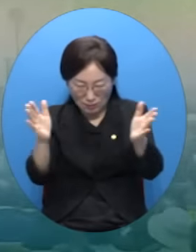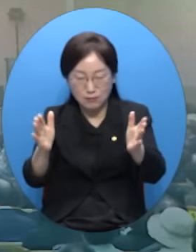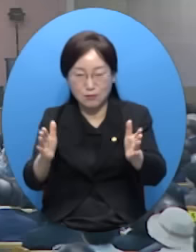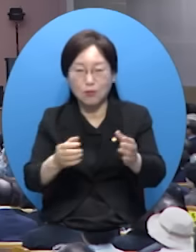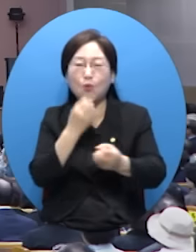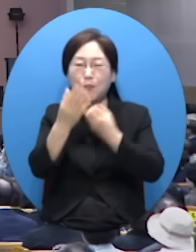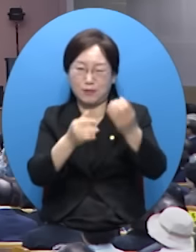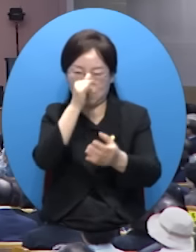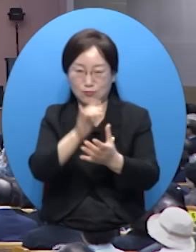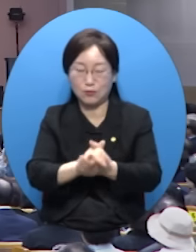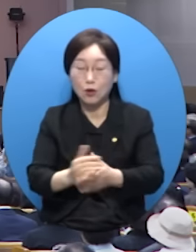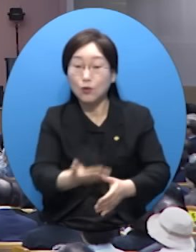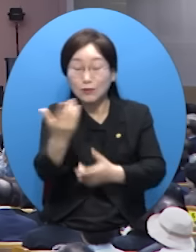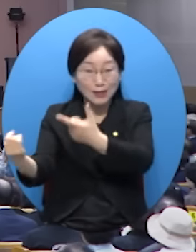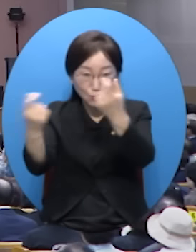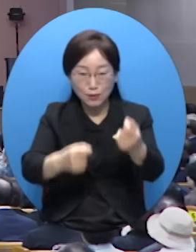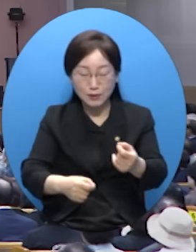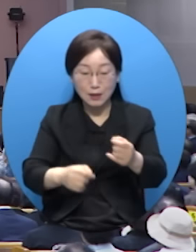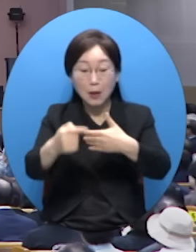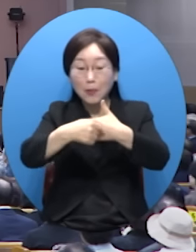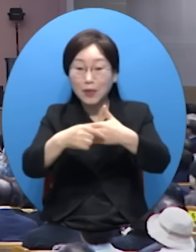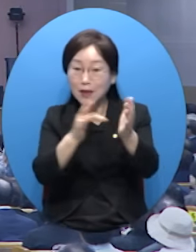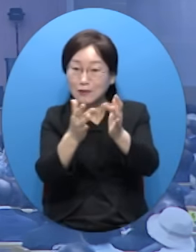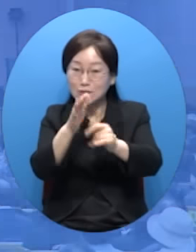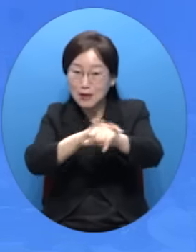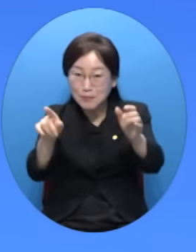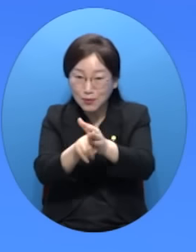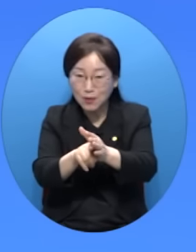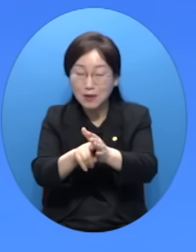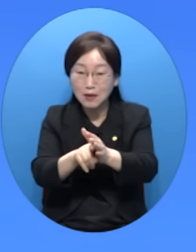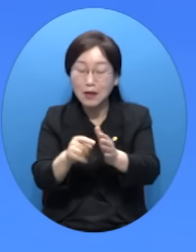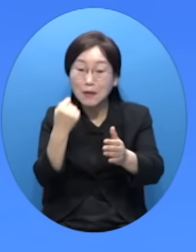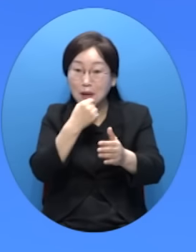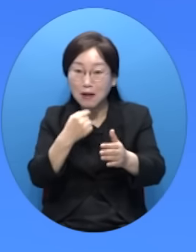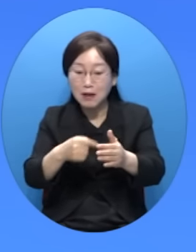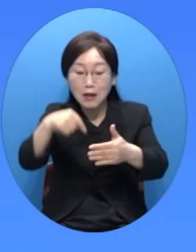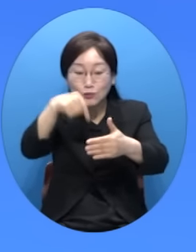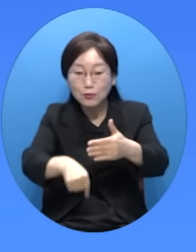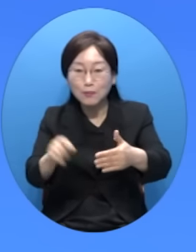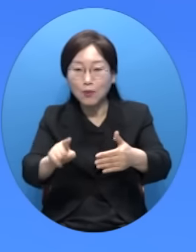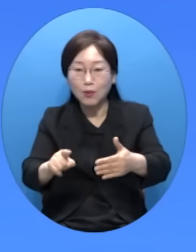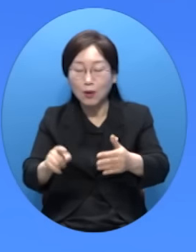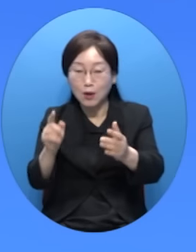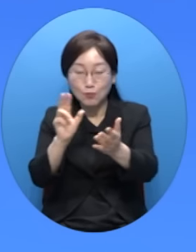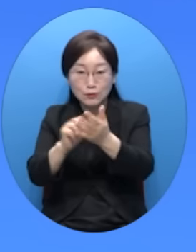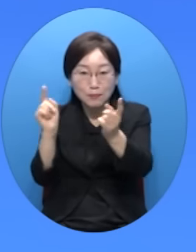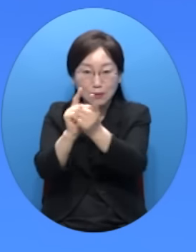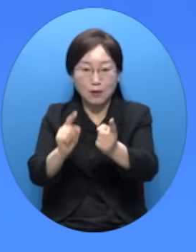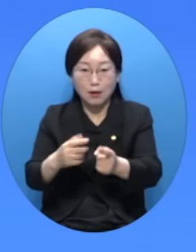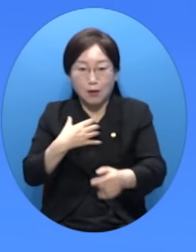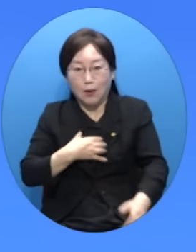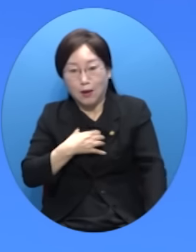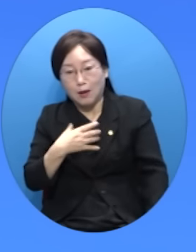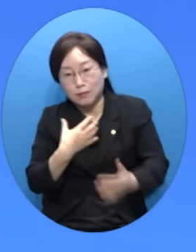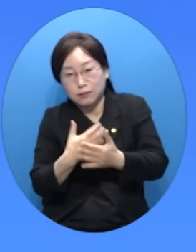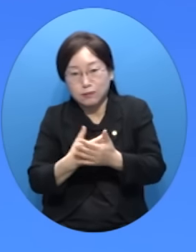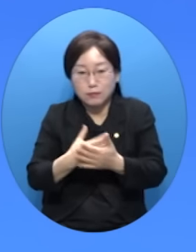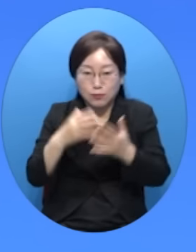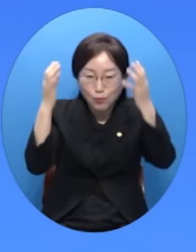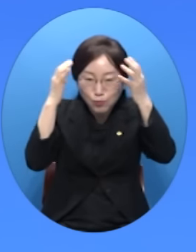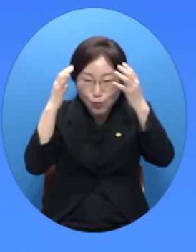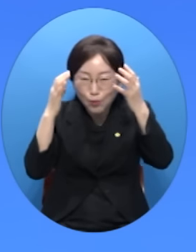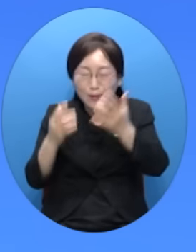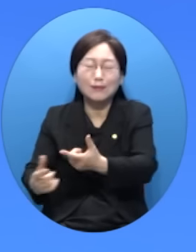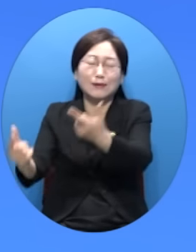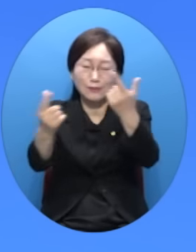우리 모두가 예수 잘 믿는다고 하면서도 문제를 만나면 먼저 염려하고 걱정하고 불안하면서 마음의 고통을 느끼는 것이